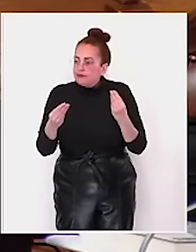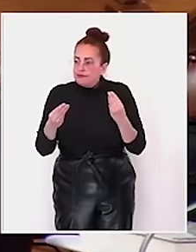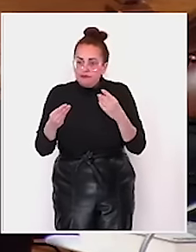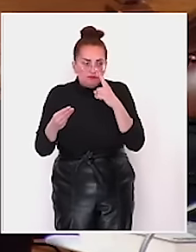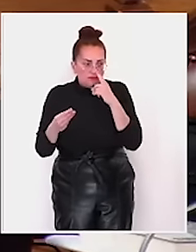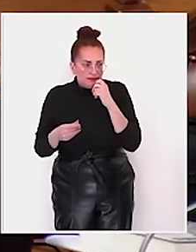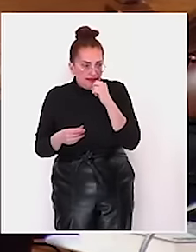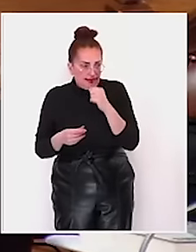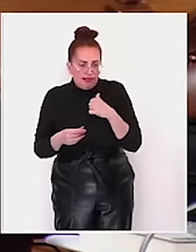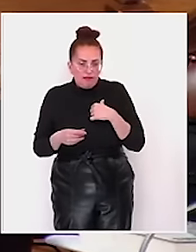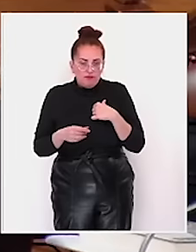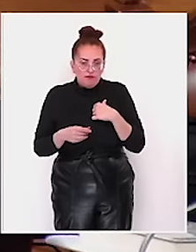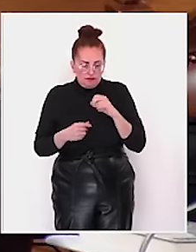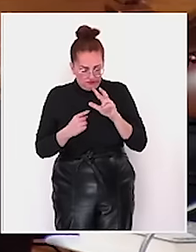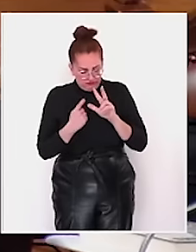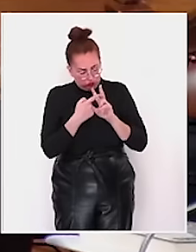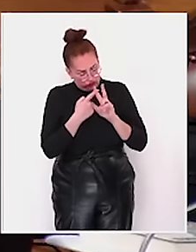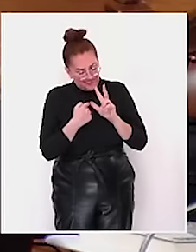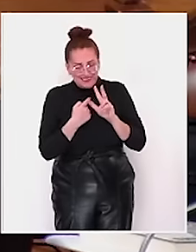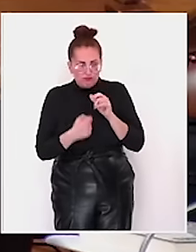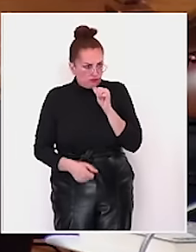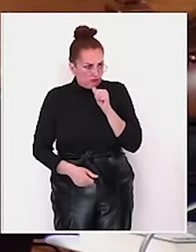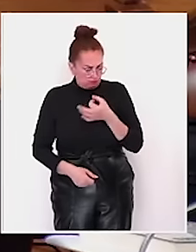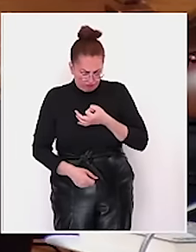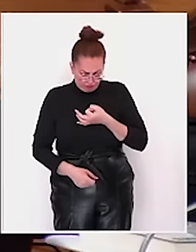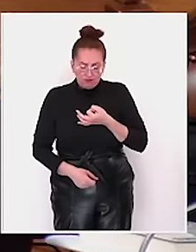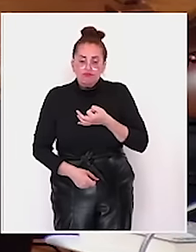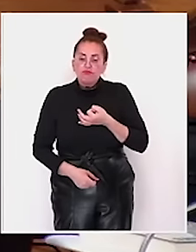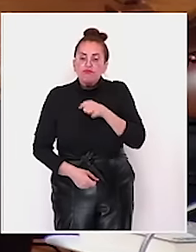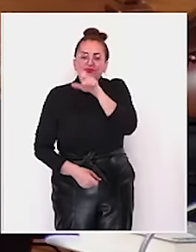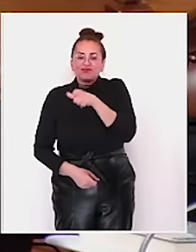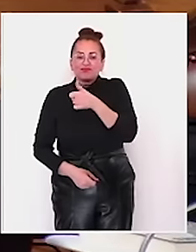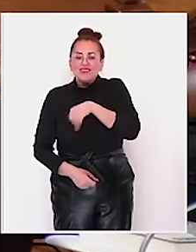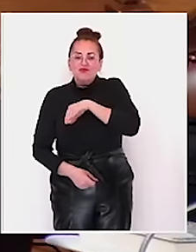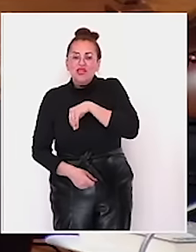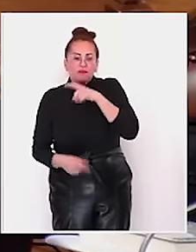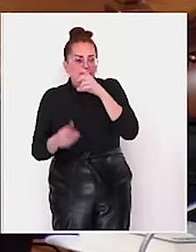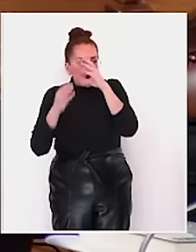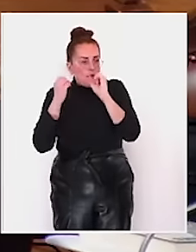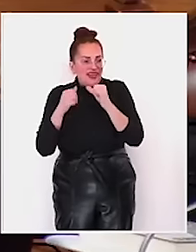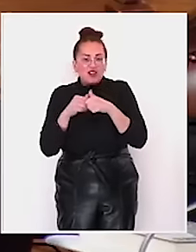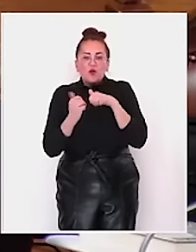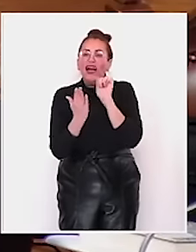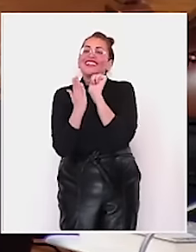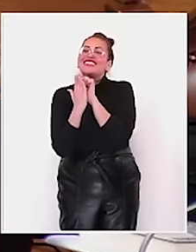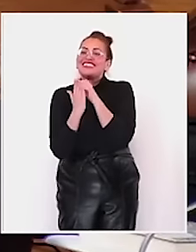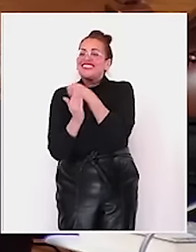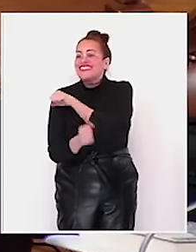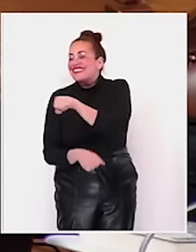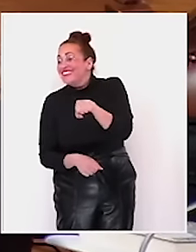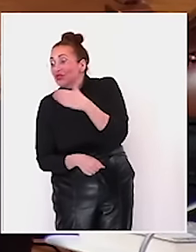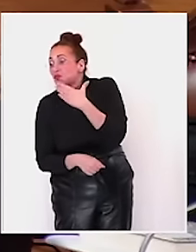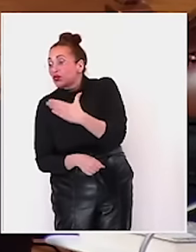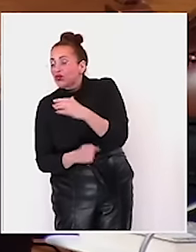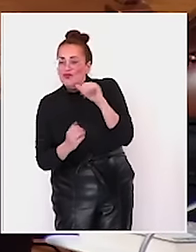dérisoire. Une équipe de trois, un responsable et puis deux ambassadeurs qui feraient du porte-à-porte, ça nous apparaît très léger. Et